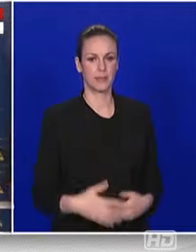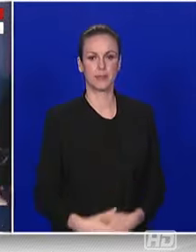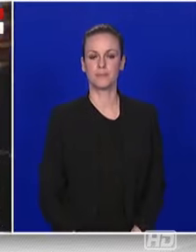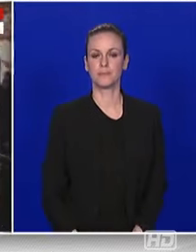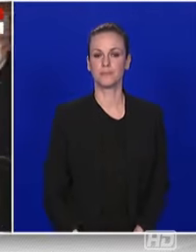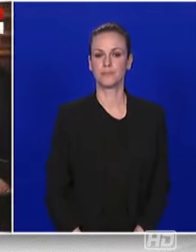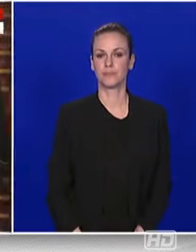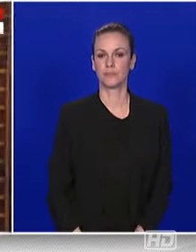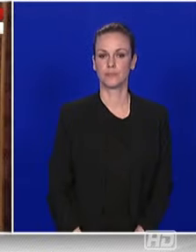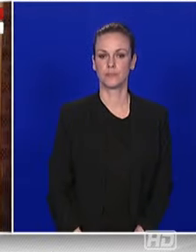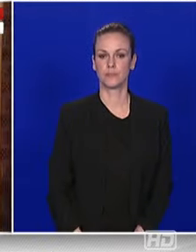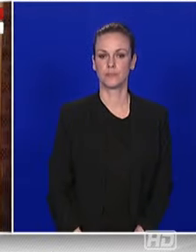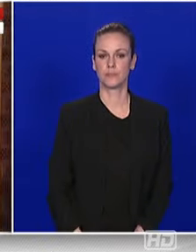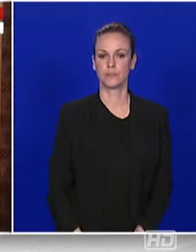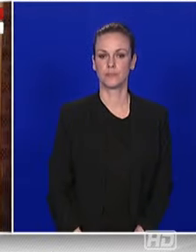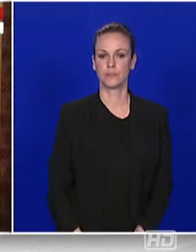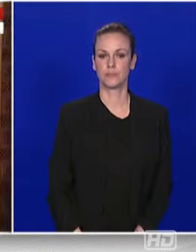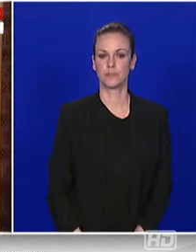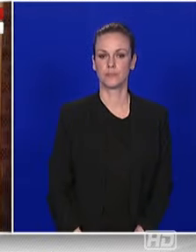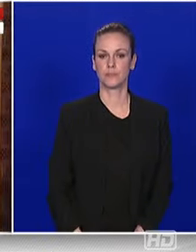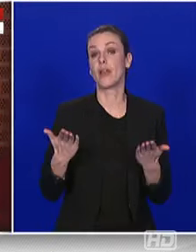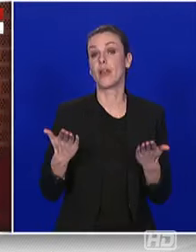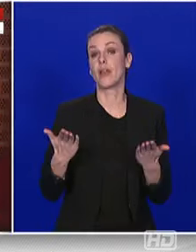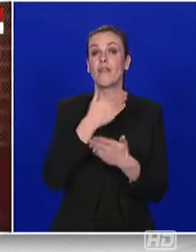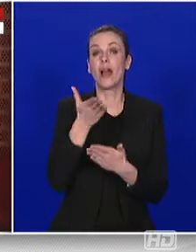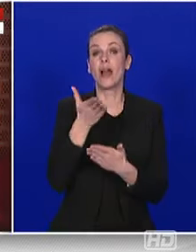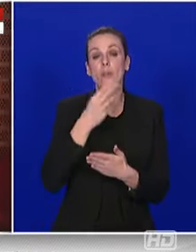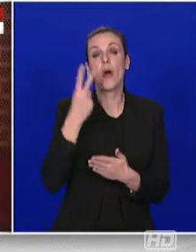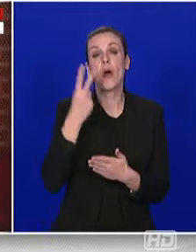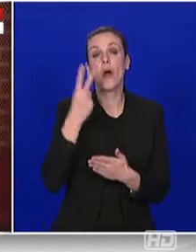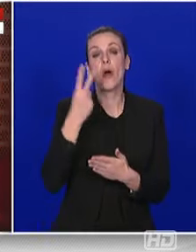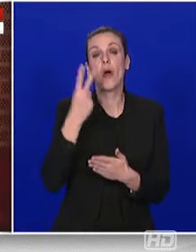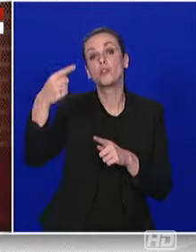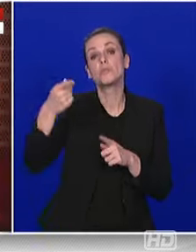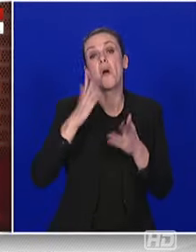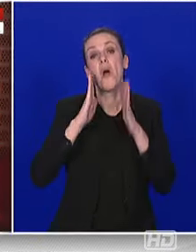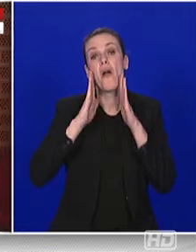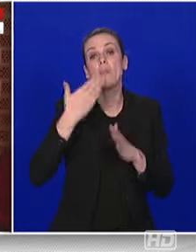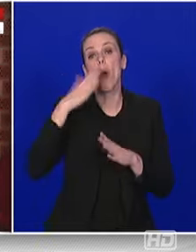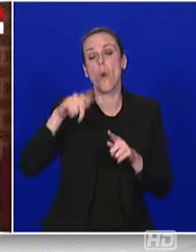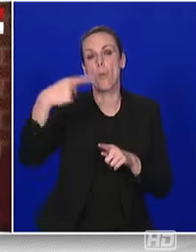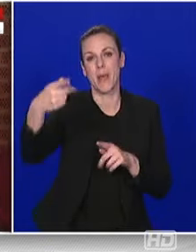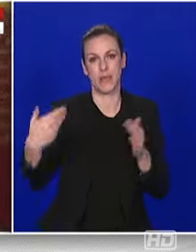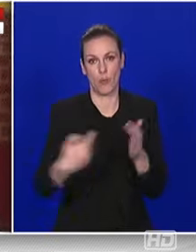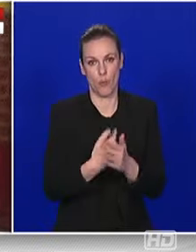Hvala vam lijepa i vidimo se najvjerojatnije u petak.